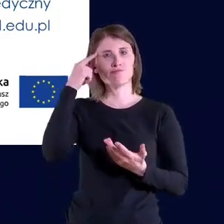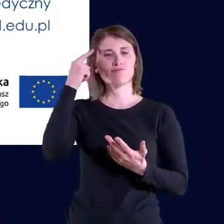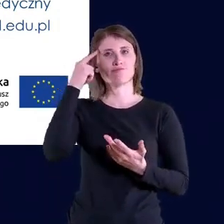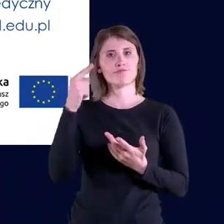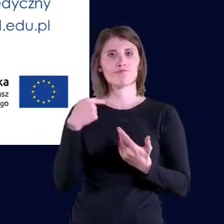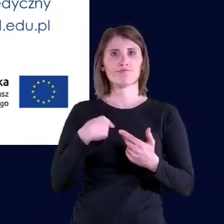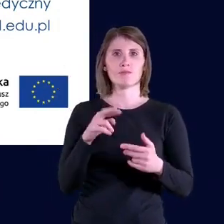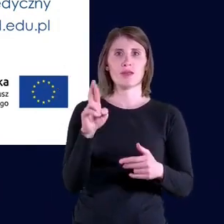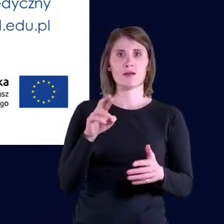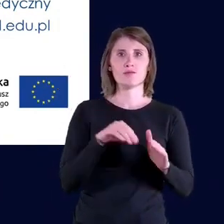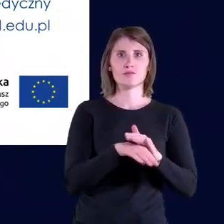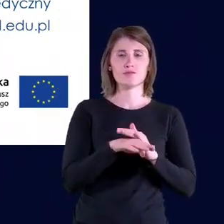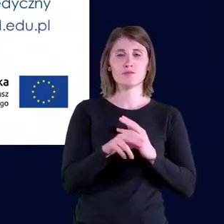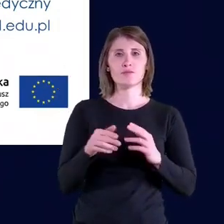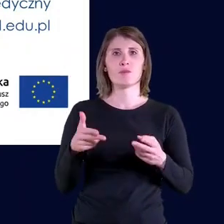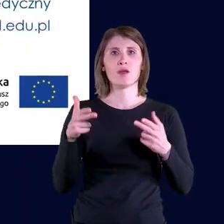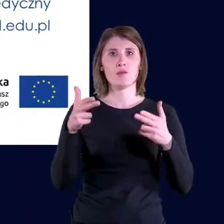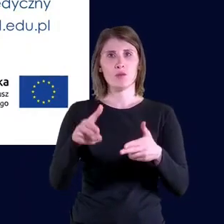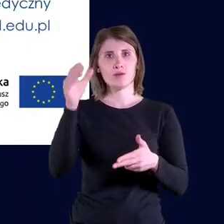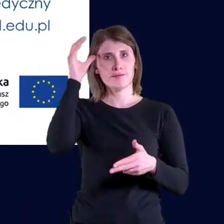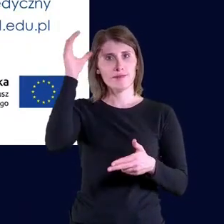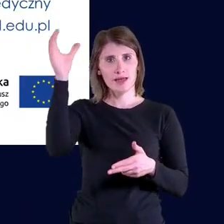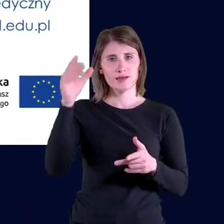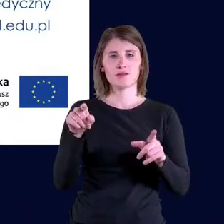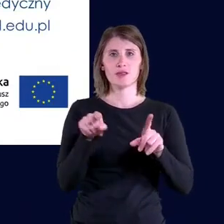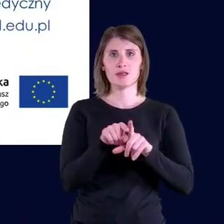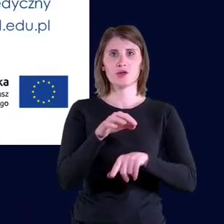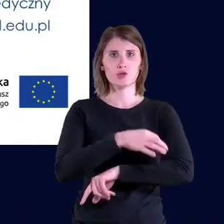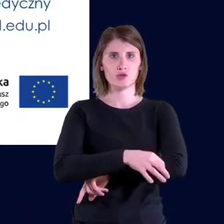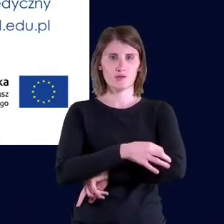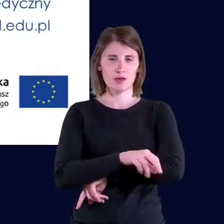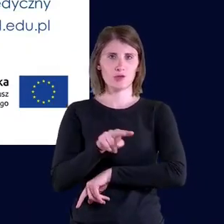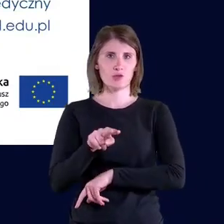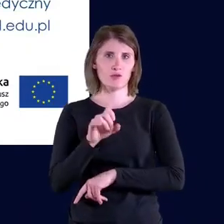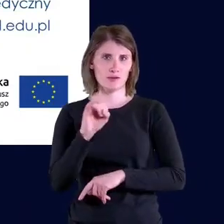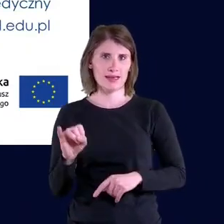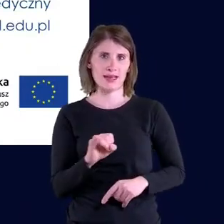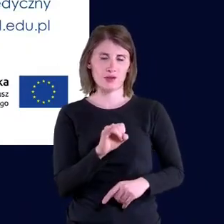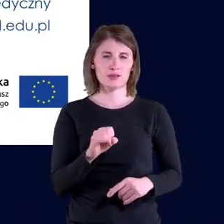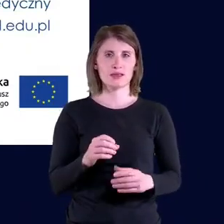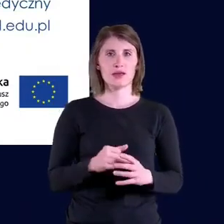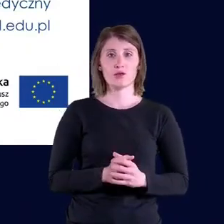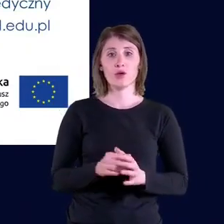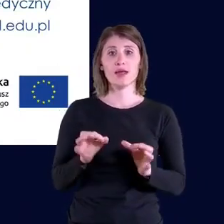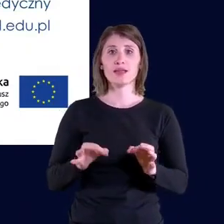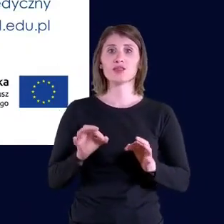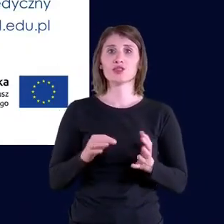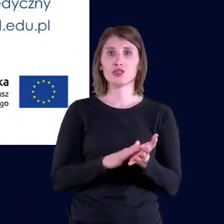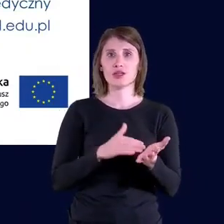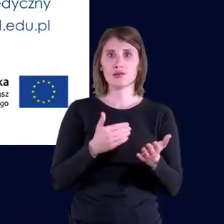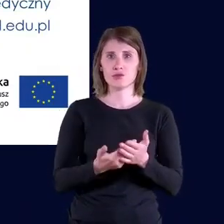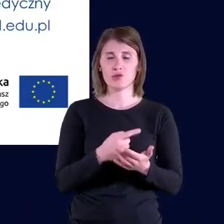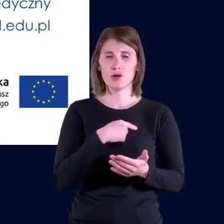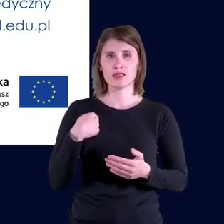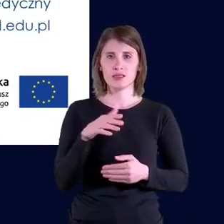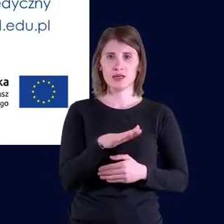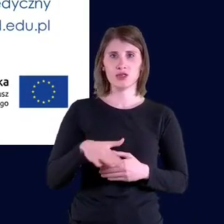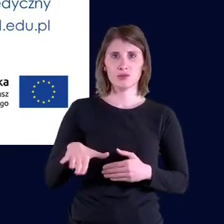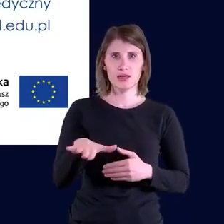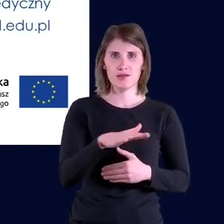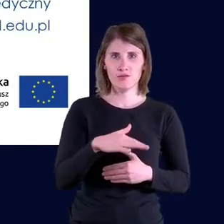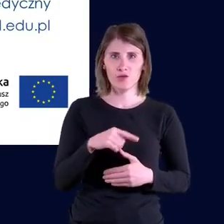repozytoriów jak most wiedzy repozytorium Uniwersytetu Jagiellońskiego dzisiaj na przykładzie naszej platformy